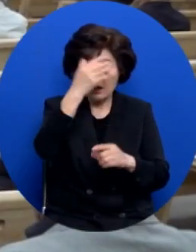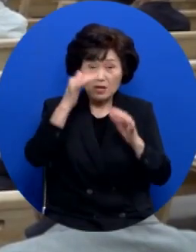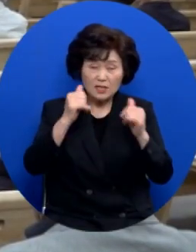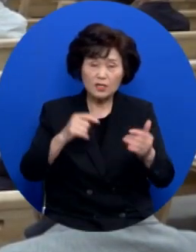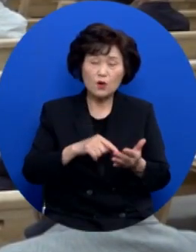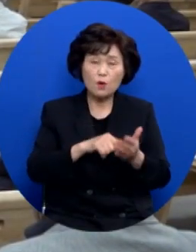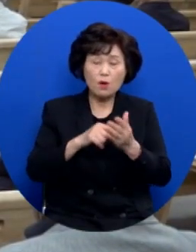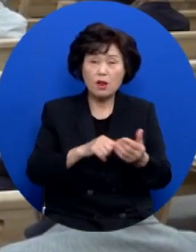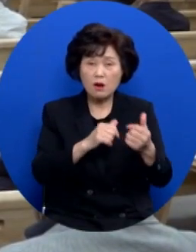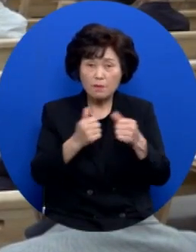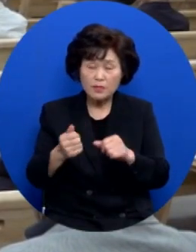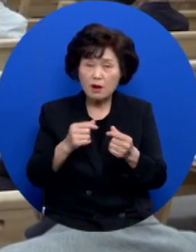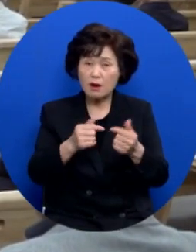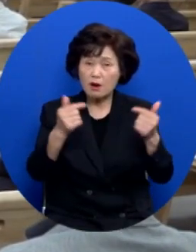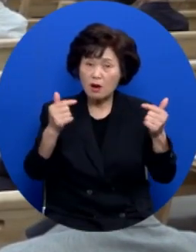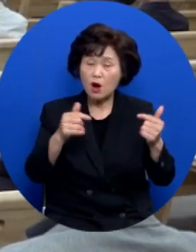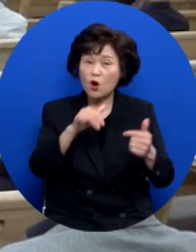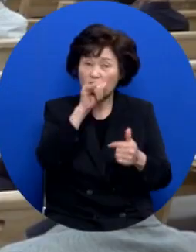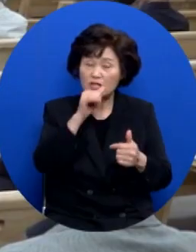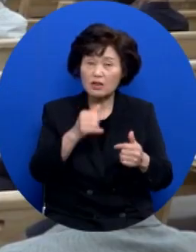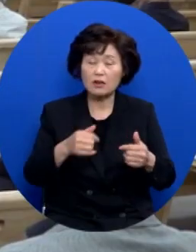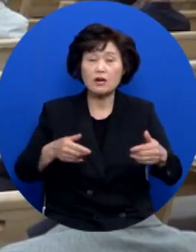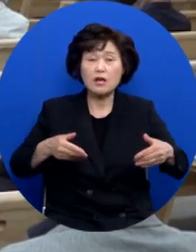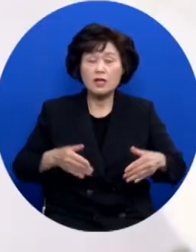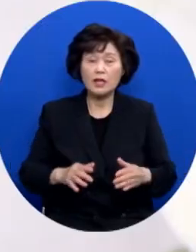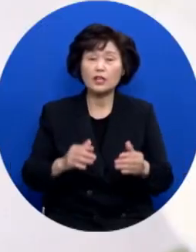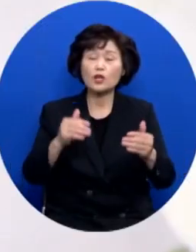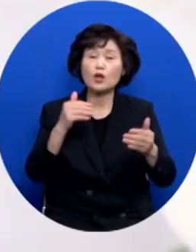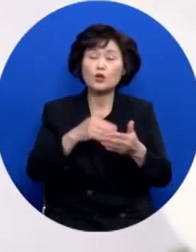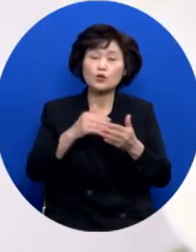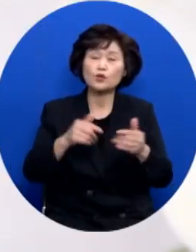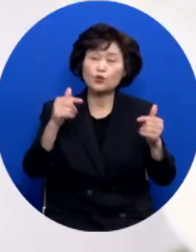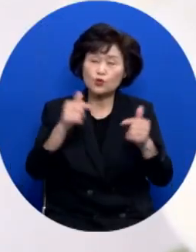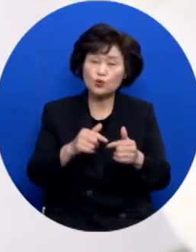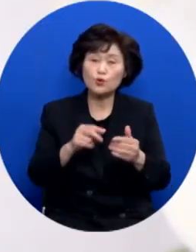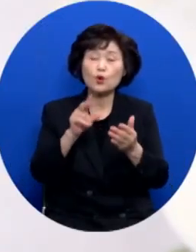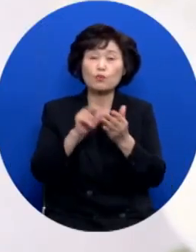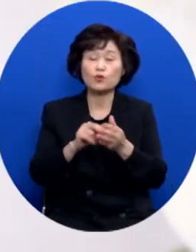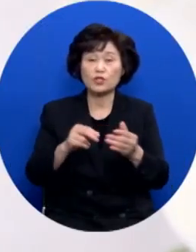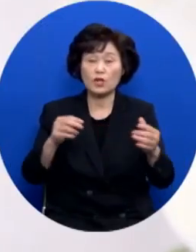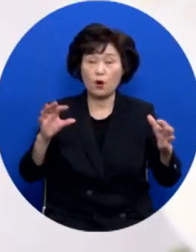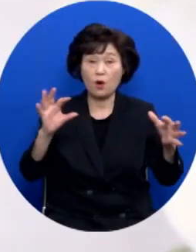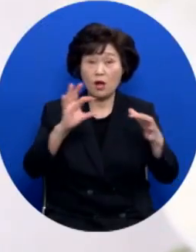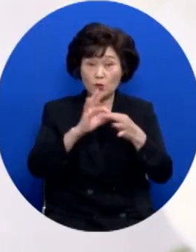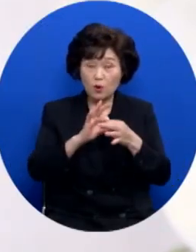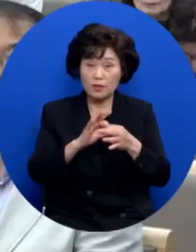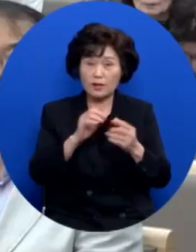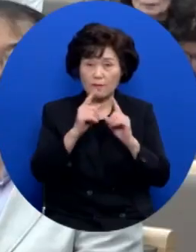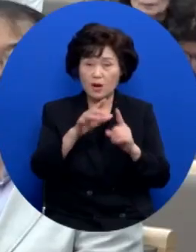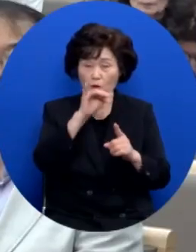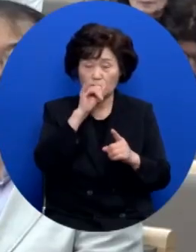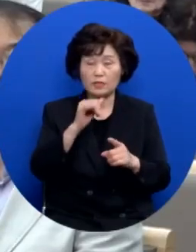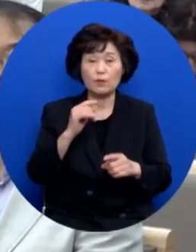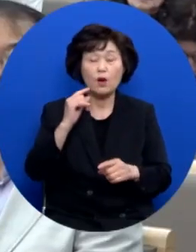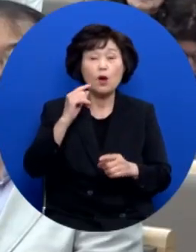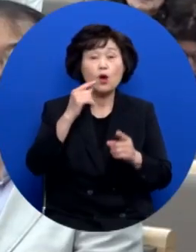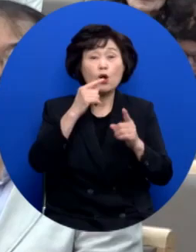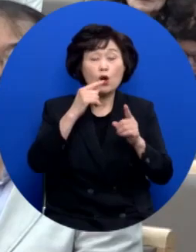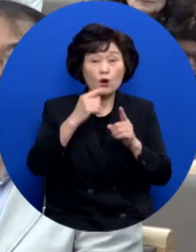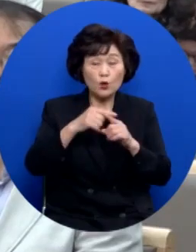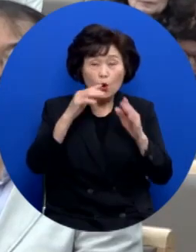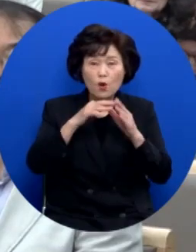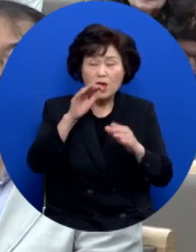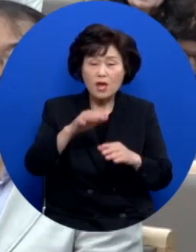고독사가 급증하는 현실은 초저출생 문제와 직결된다며 청년들을 구하기 위한 사회적, 목회적 관심이